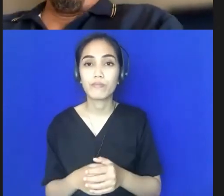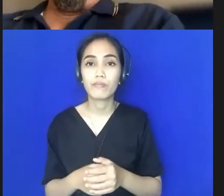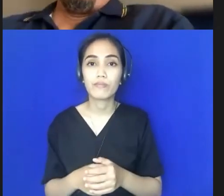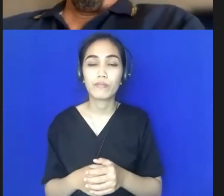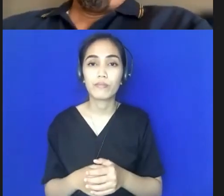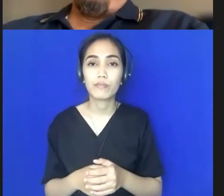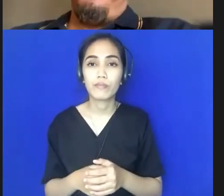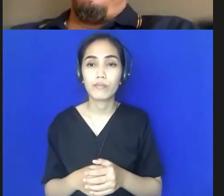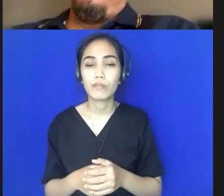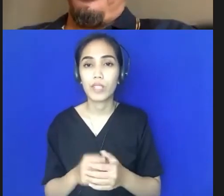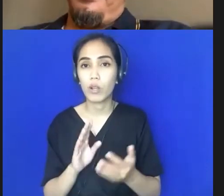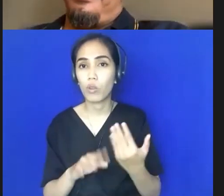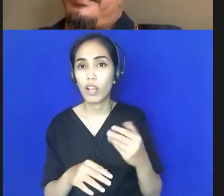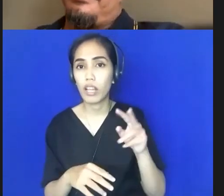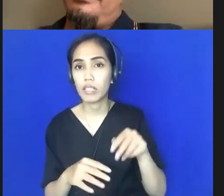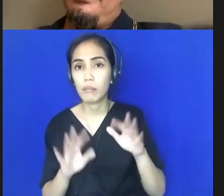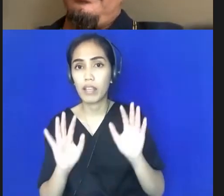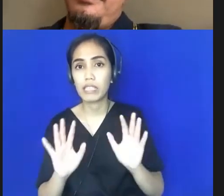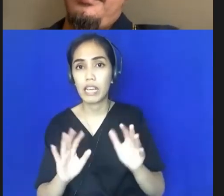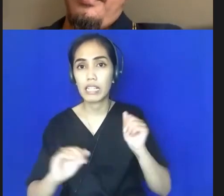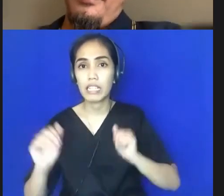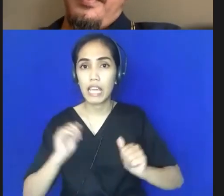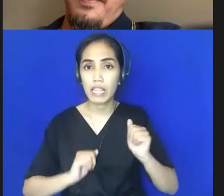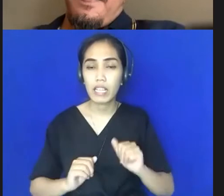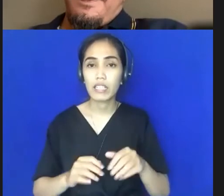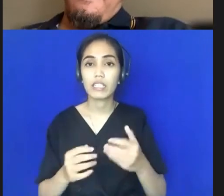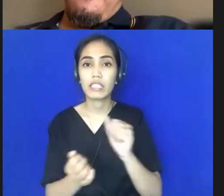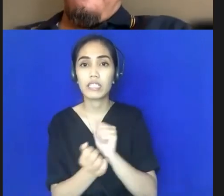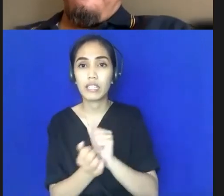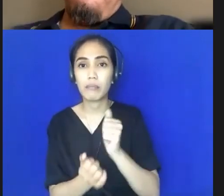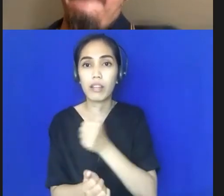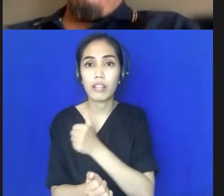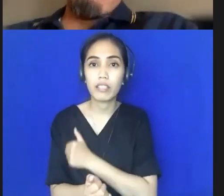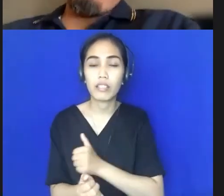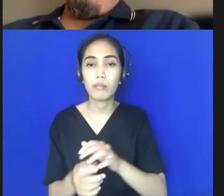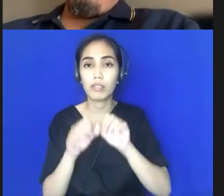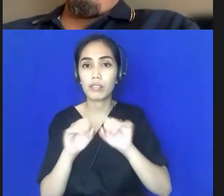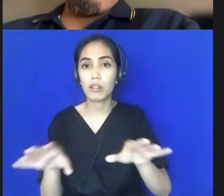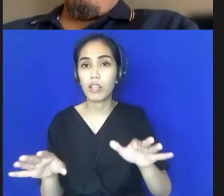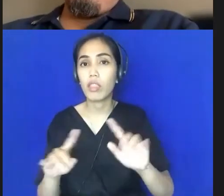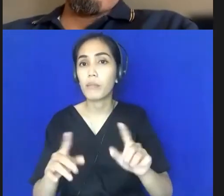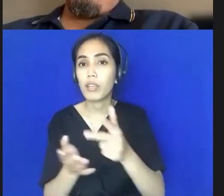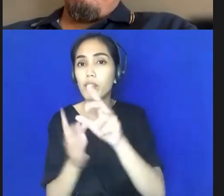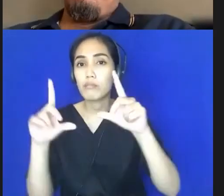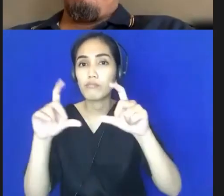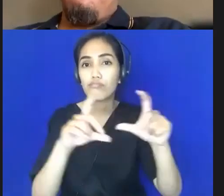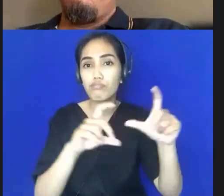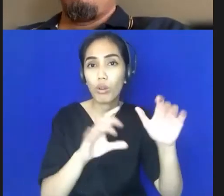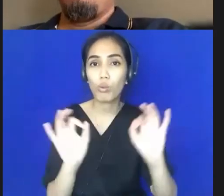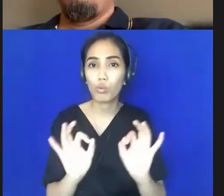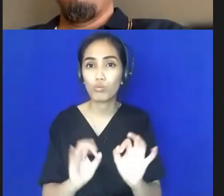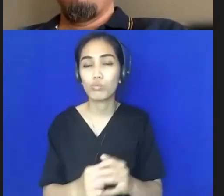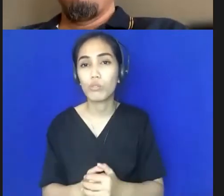Saya ulangi kembali, sudah banyak kegiatan yang menghasilkan kerja baik tapi masih tersebar dan kadang tidak terdokumentasikan dengan baik.